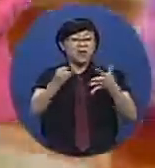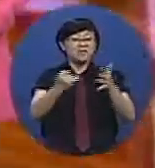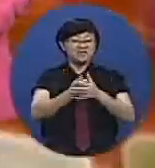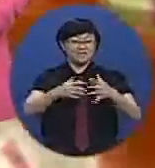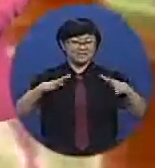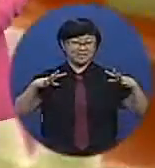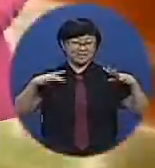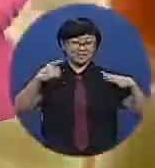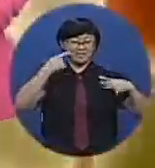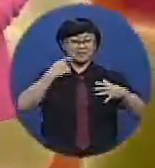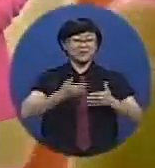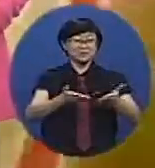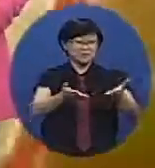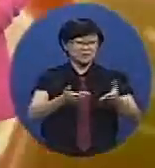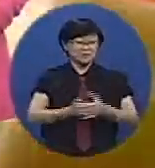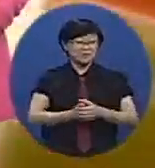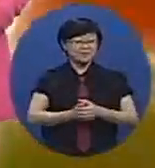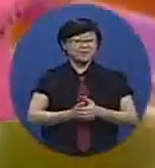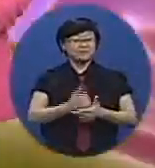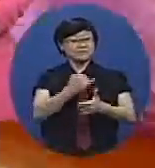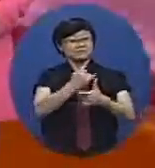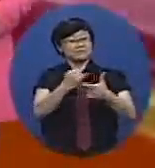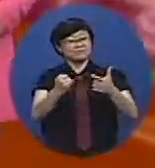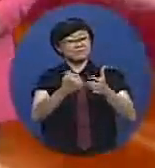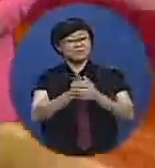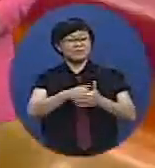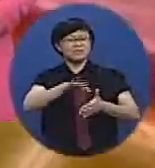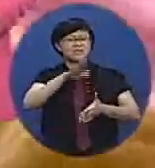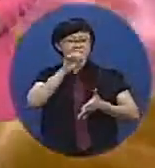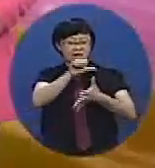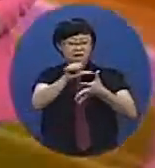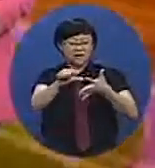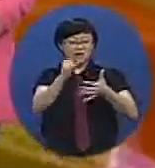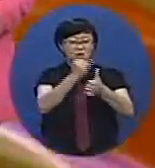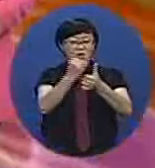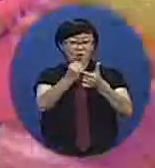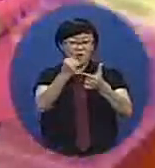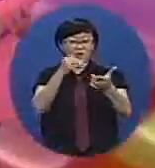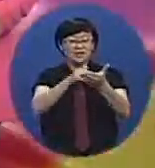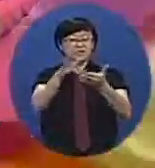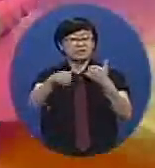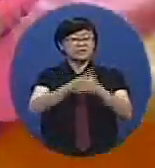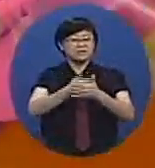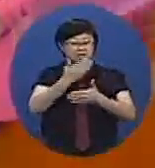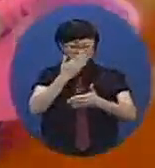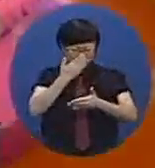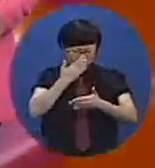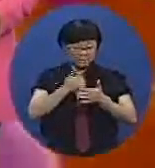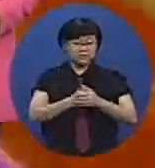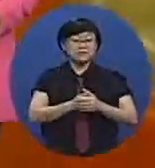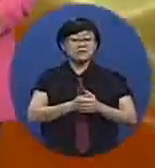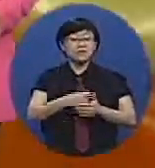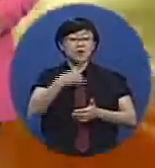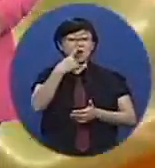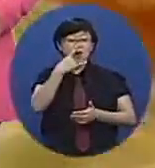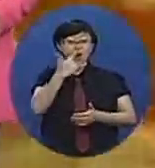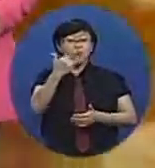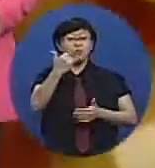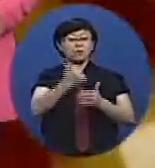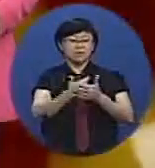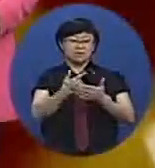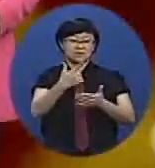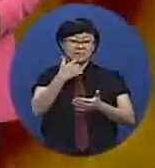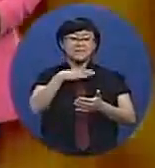해보세요. 며느리요? 네. 예, 우리 며느리들은 진짜 착해요. 잘해요 저한테. 네. 그냥 뭐 진짜 엄마 아빠